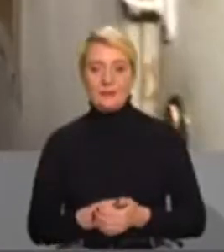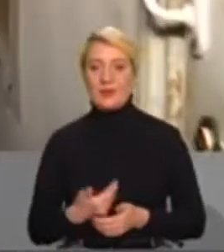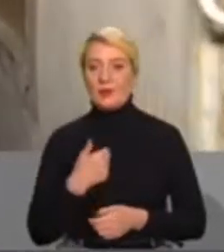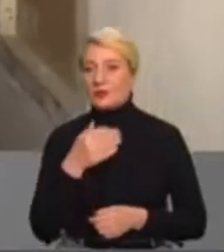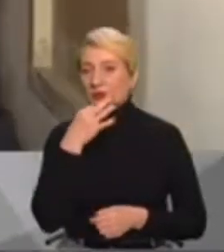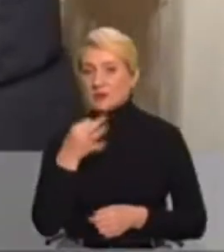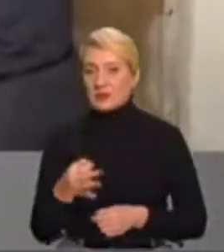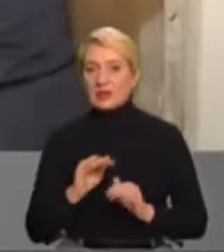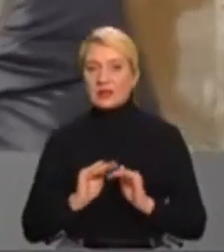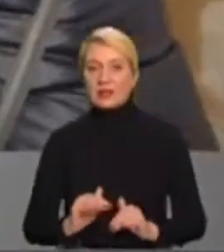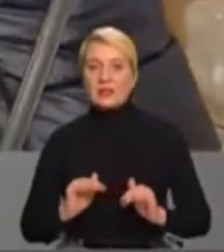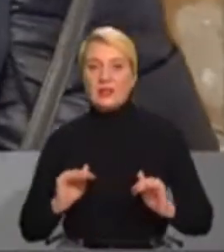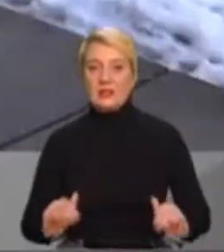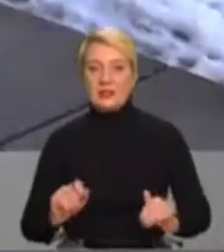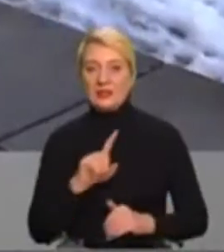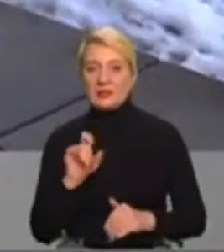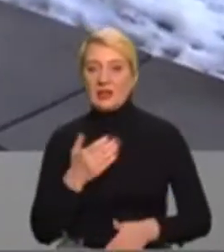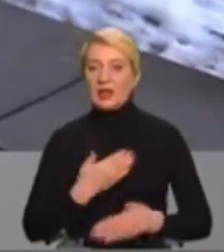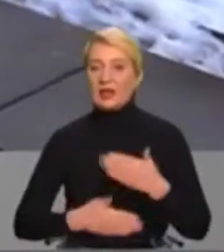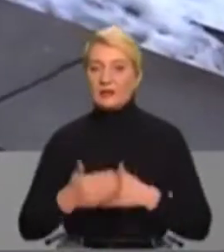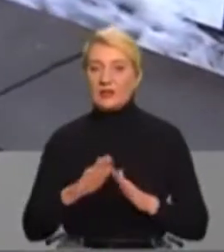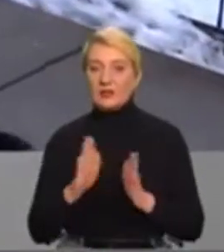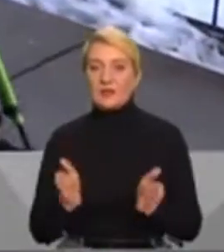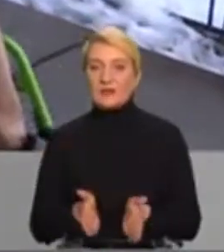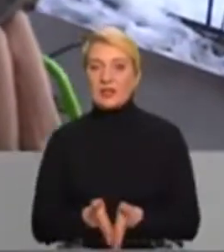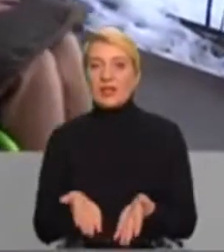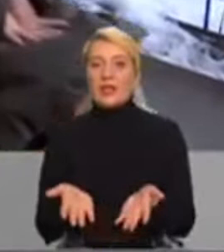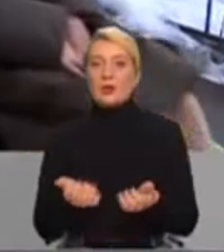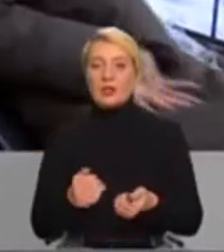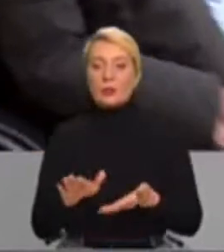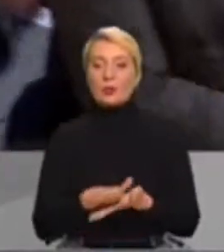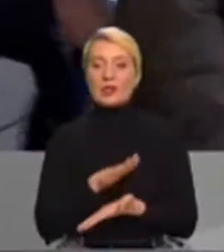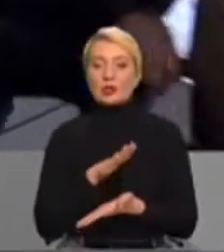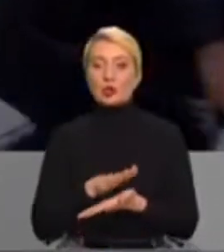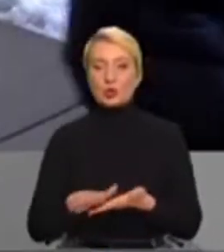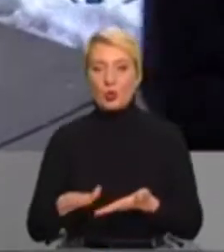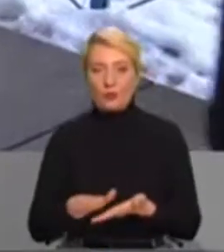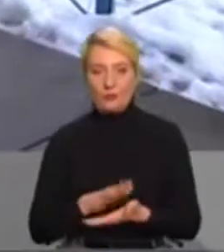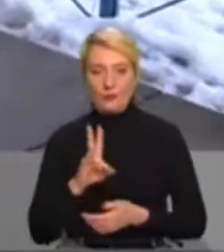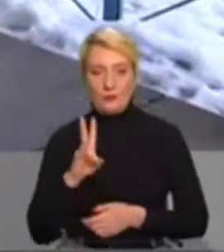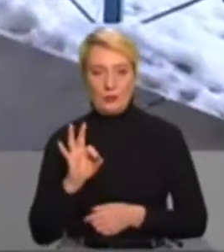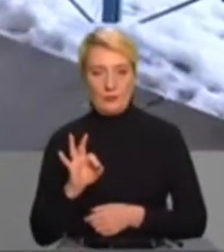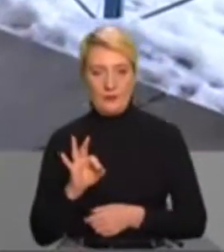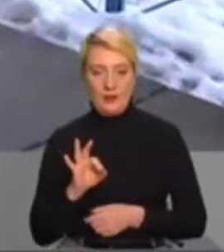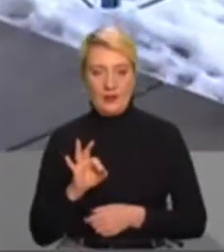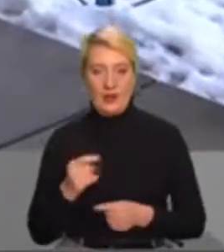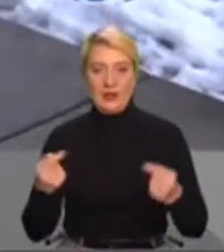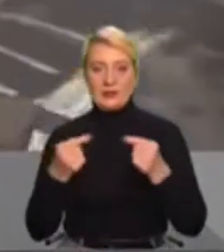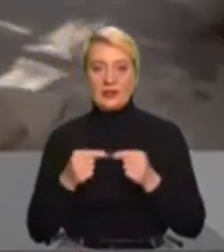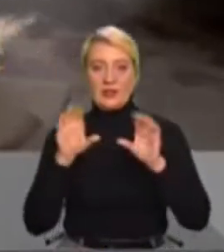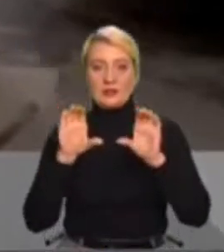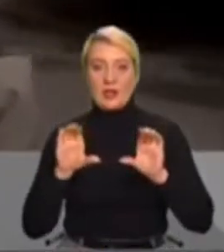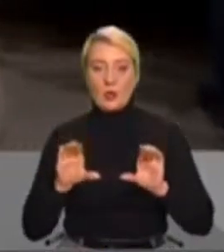зазначити, що дітки з інвалідністю взагалі отримують ці послуги безкоштовно, згідно закону України.